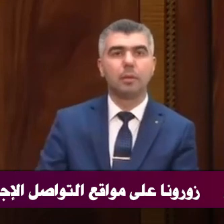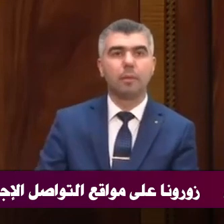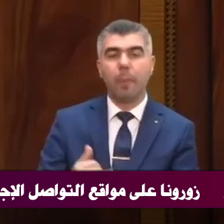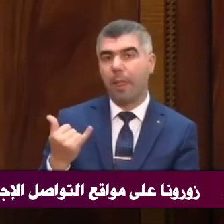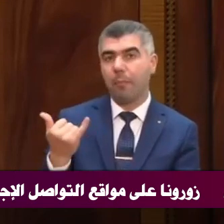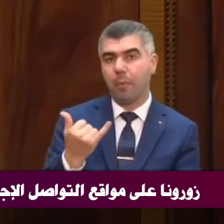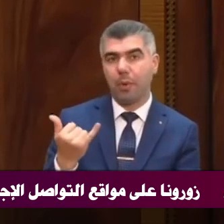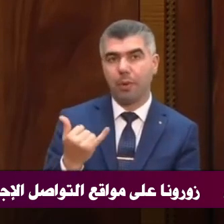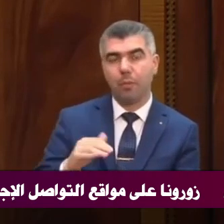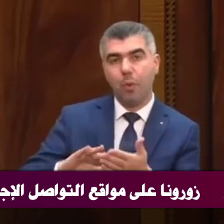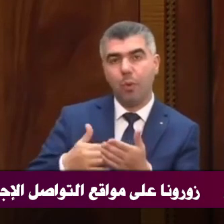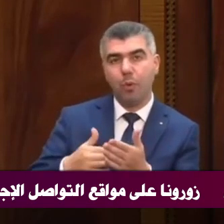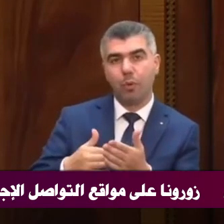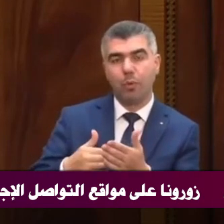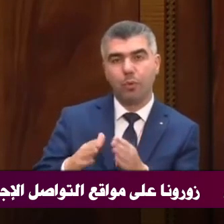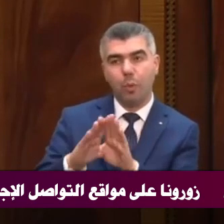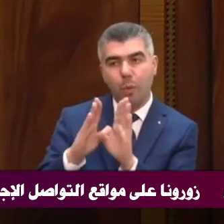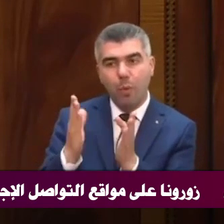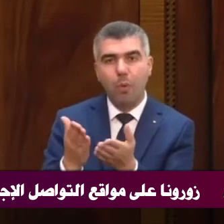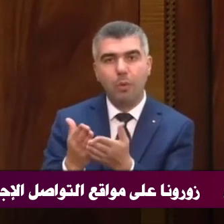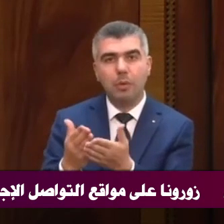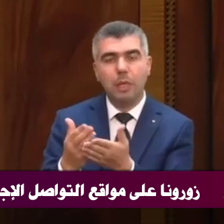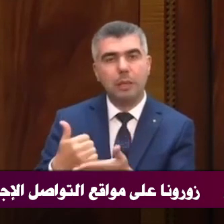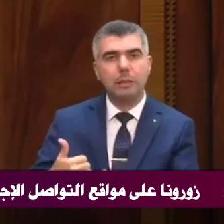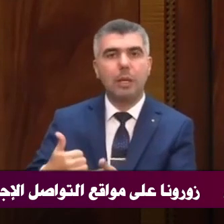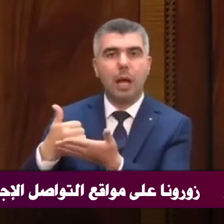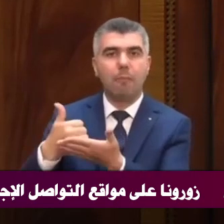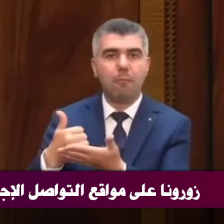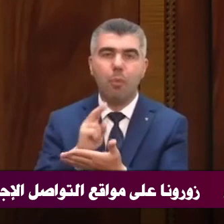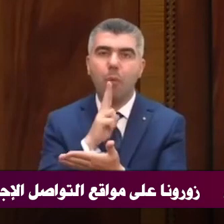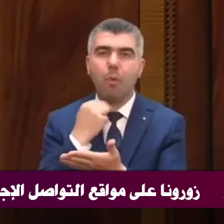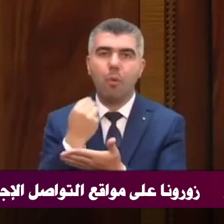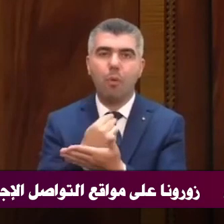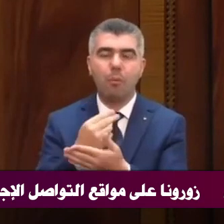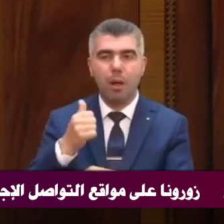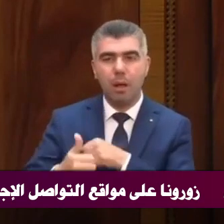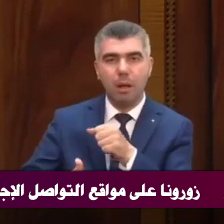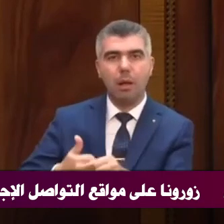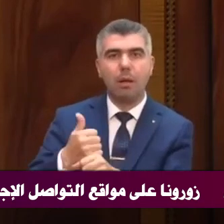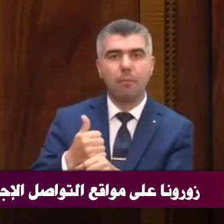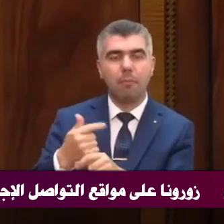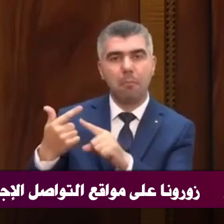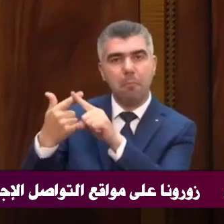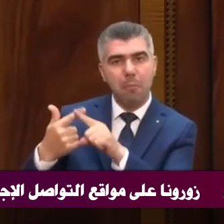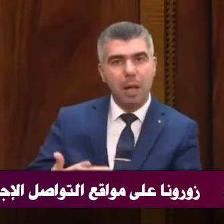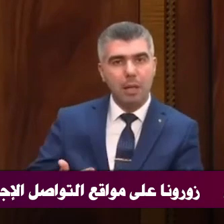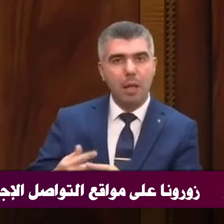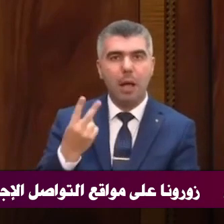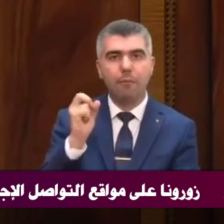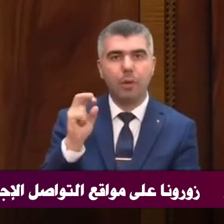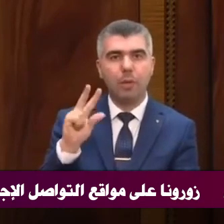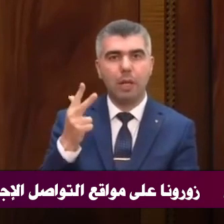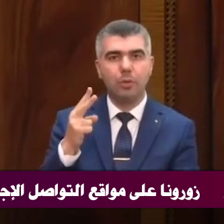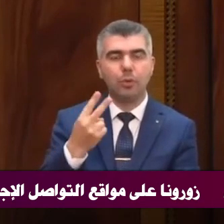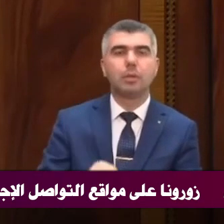على هذه المواد مدعمة في خلال السنة المالية 2023